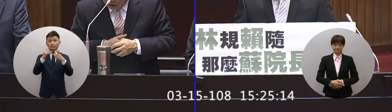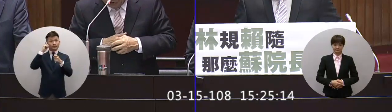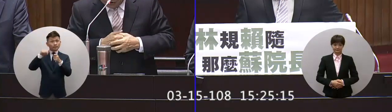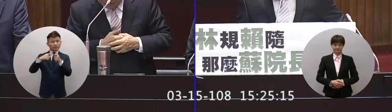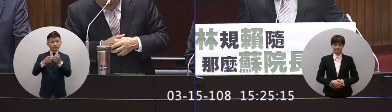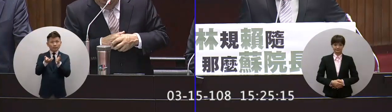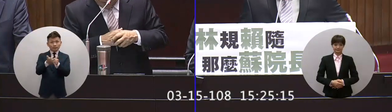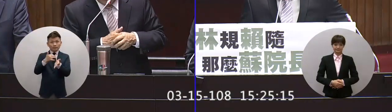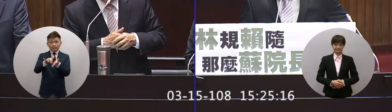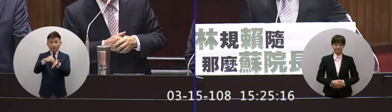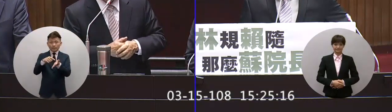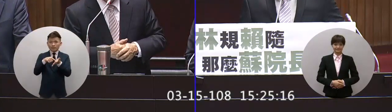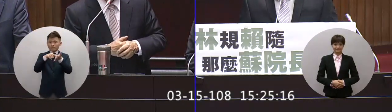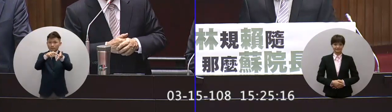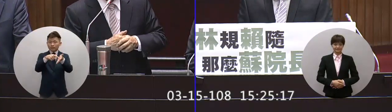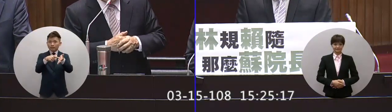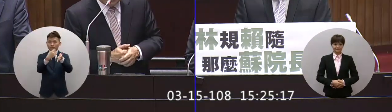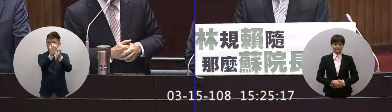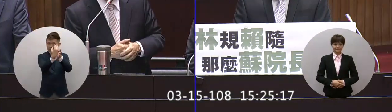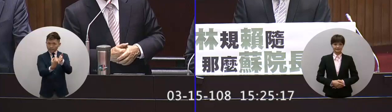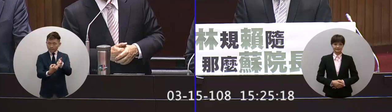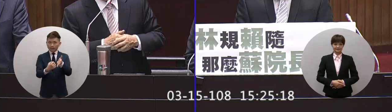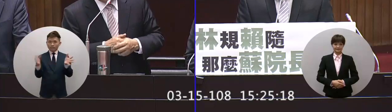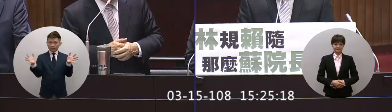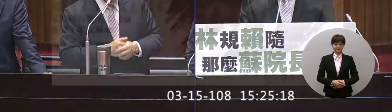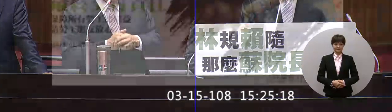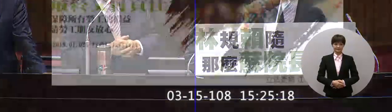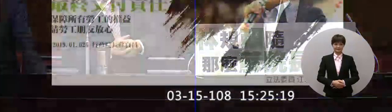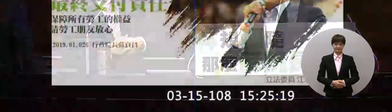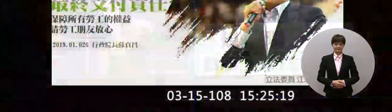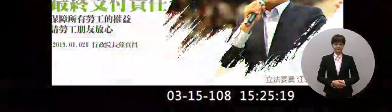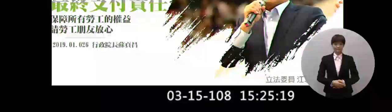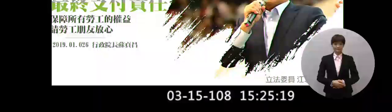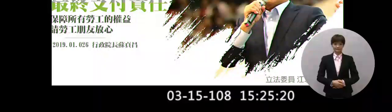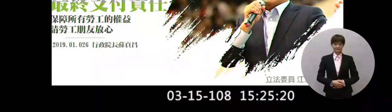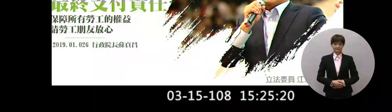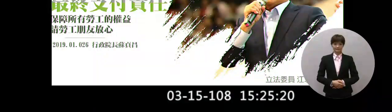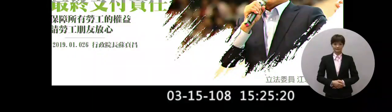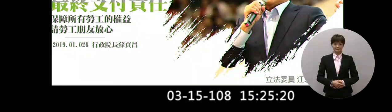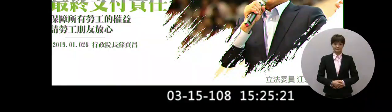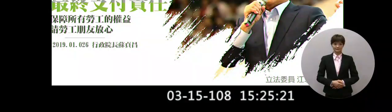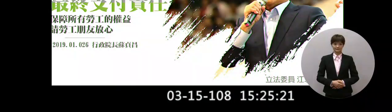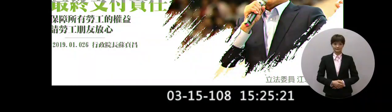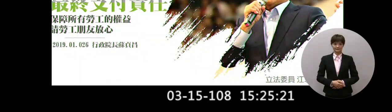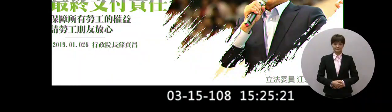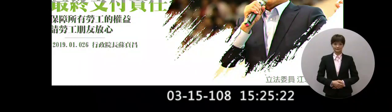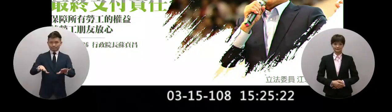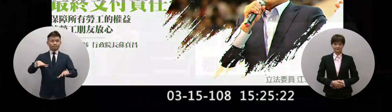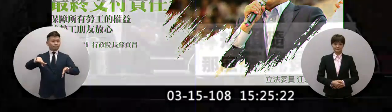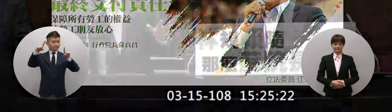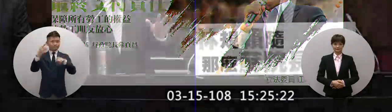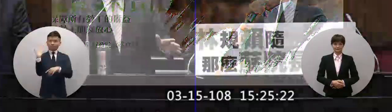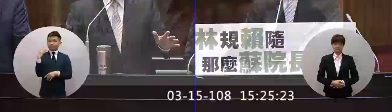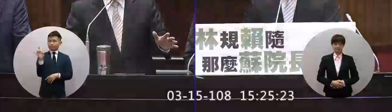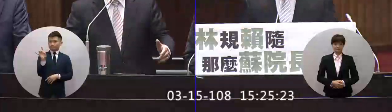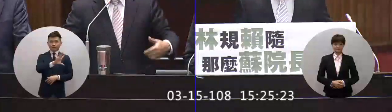预算中已经编列200亿来填补，这也是史上第一次，过去也